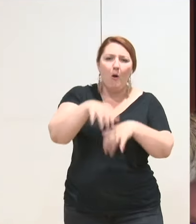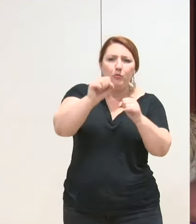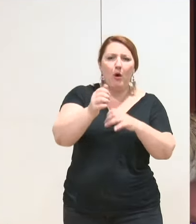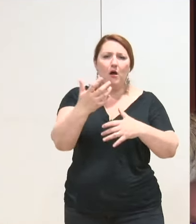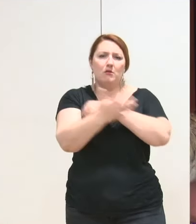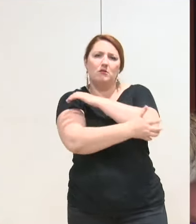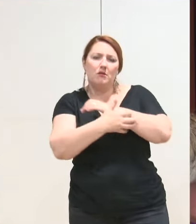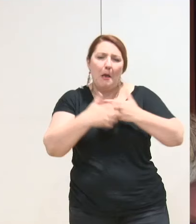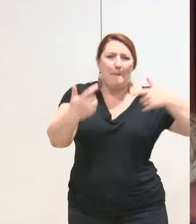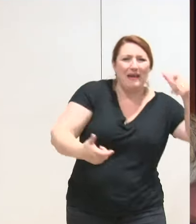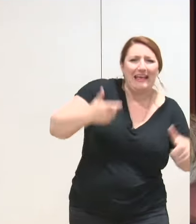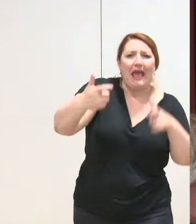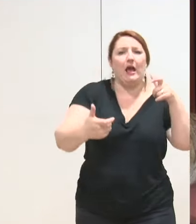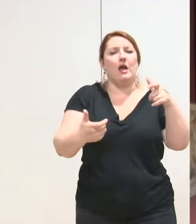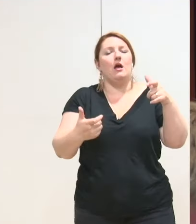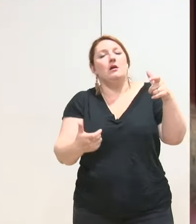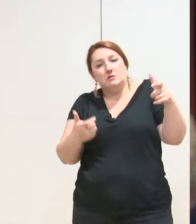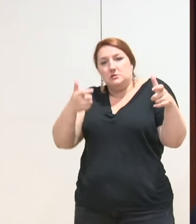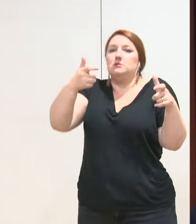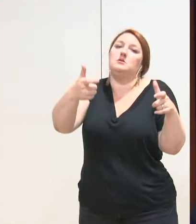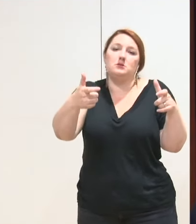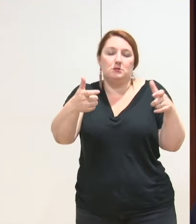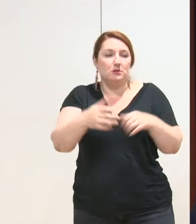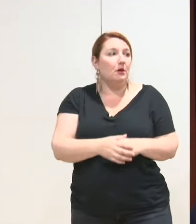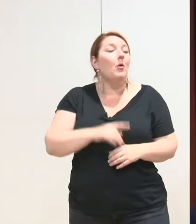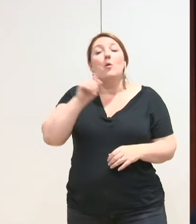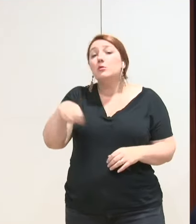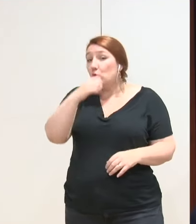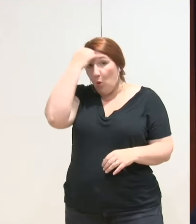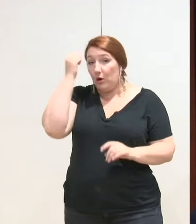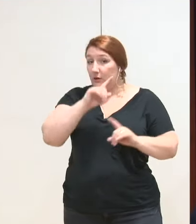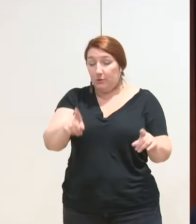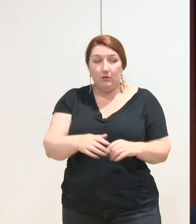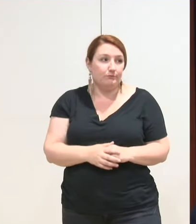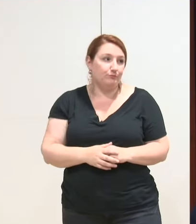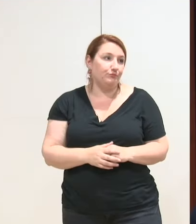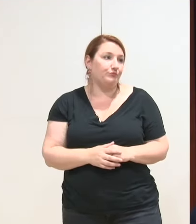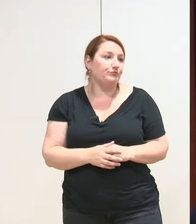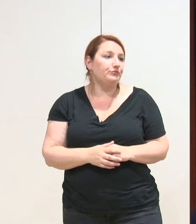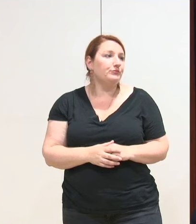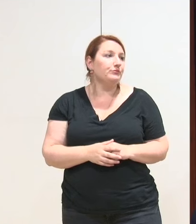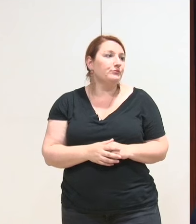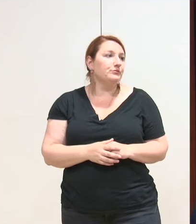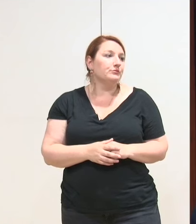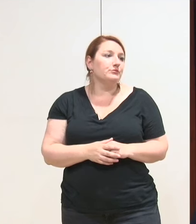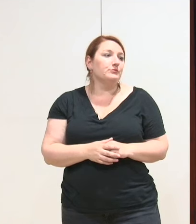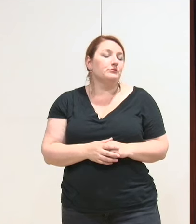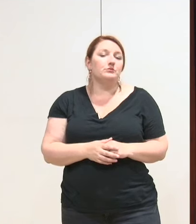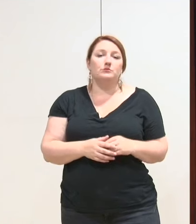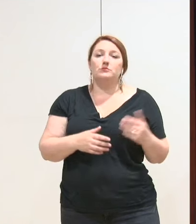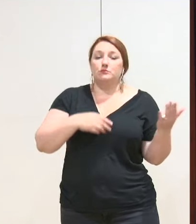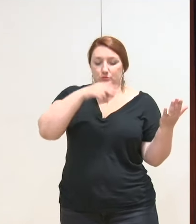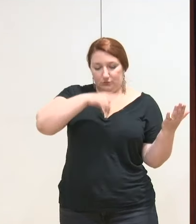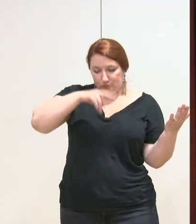peut ici le regretter nous nous ne le ferons pas l'intérêt d'admettre et de lire ces élémentslà